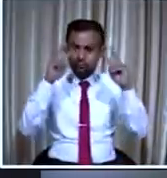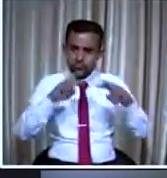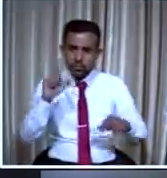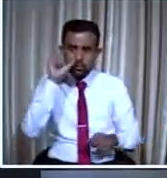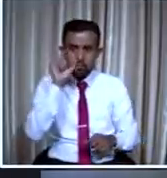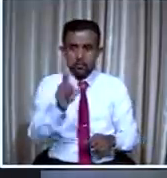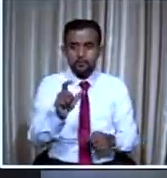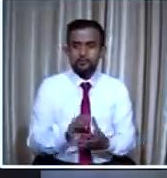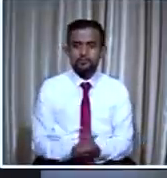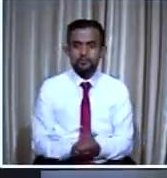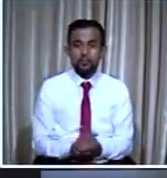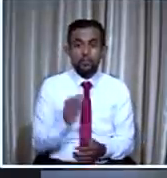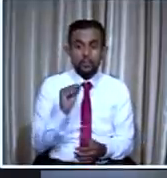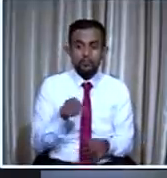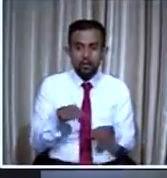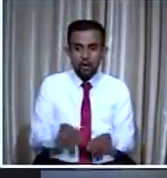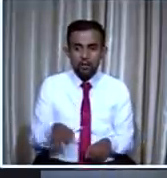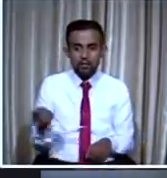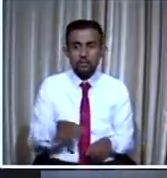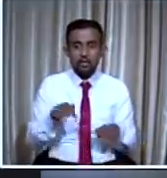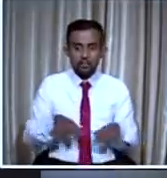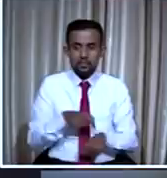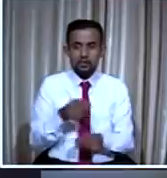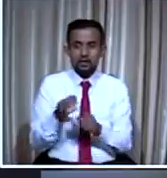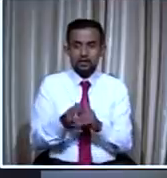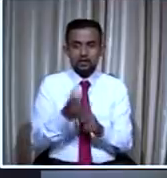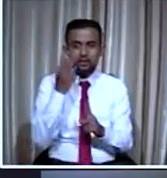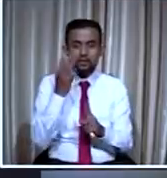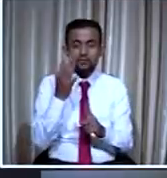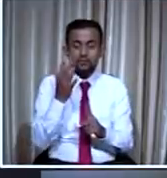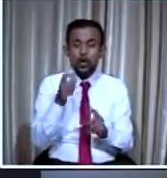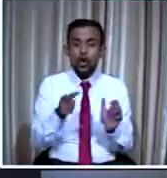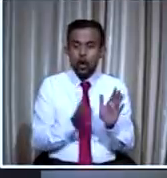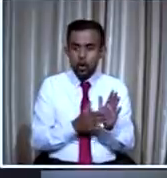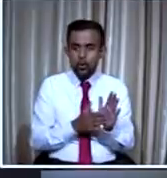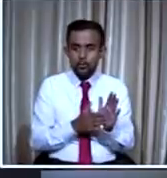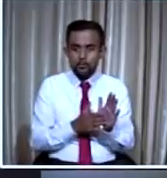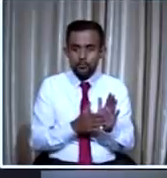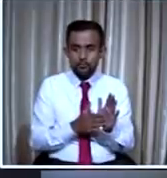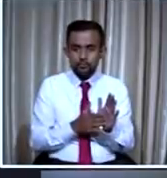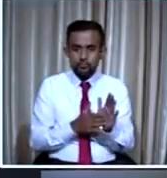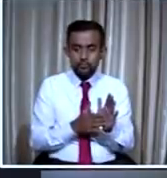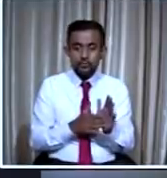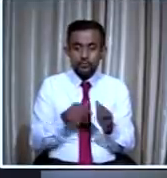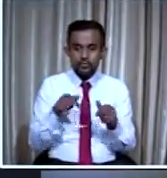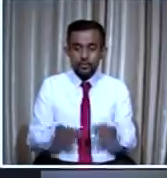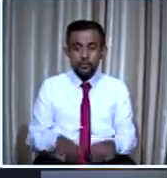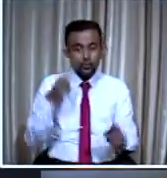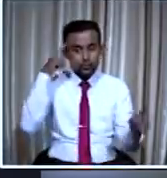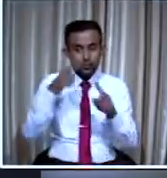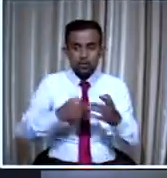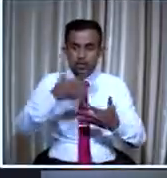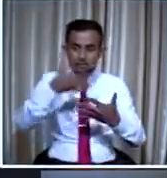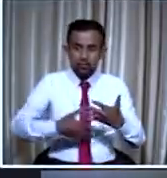කරන්නේ. නමුත් අද දින දැන් වෙනකොට ජනාධිපති කොමිෂන් මකින් මේ පිළිබඳ